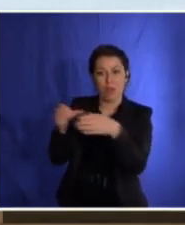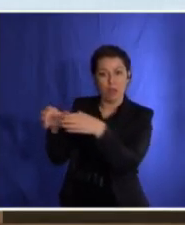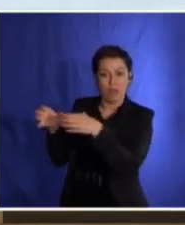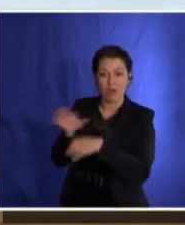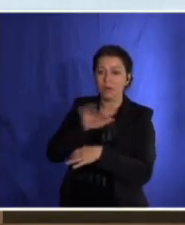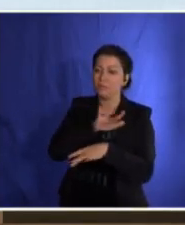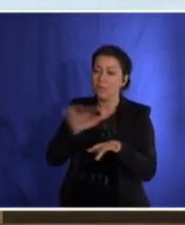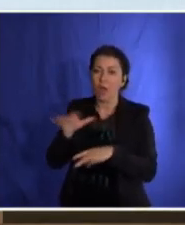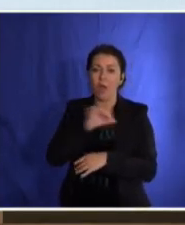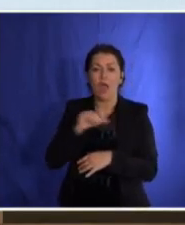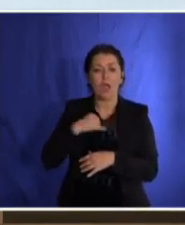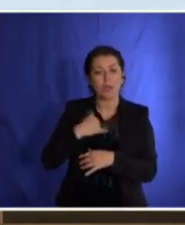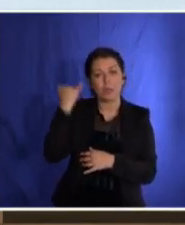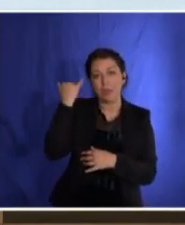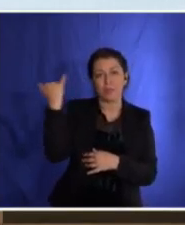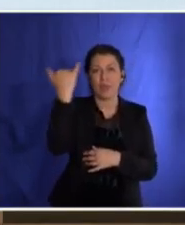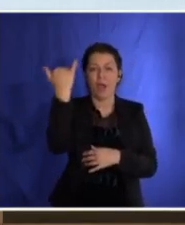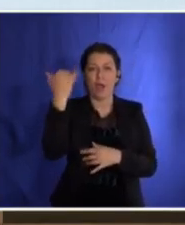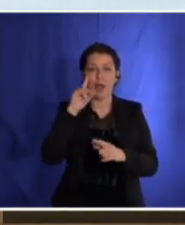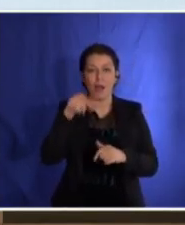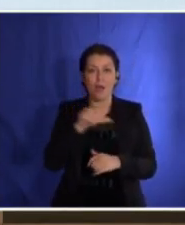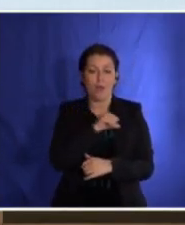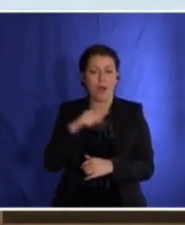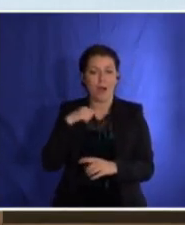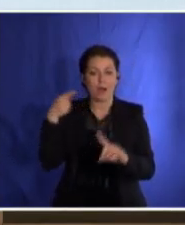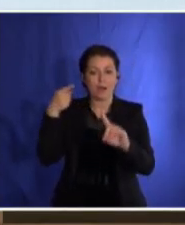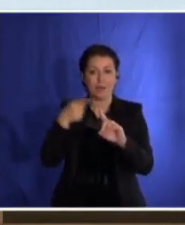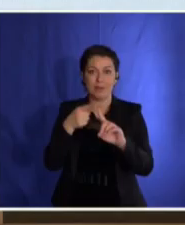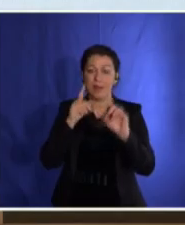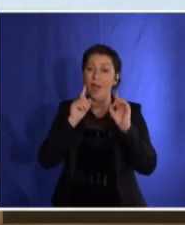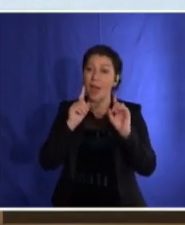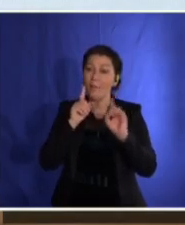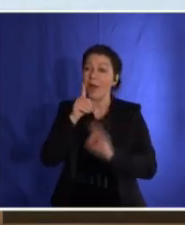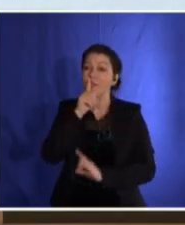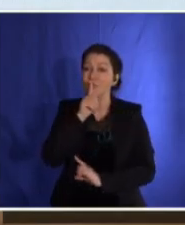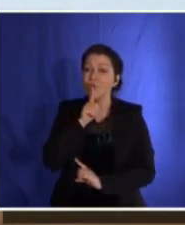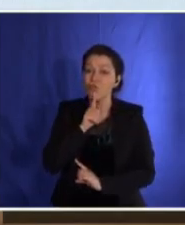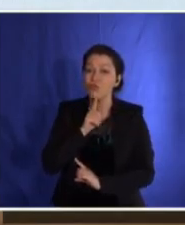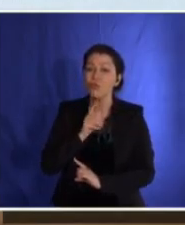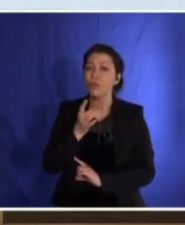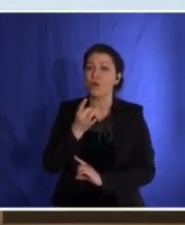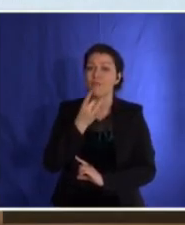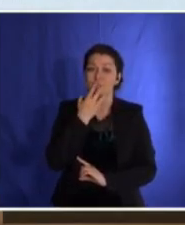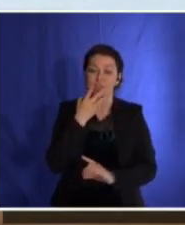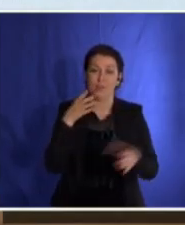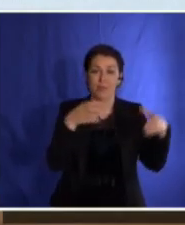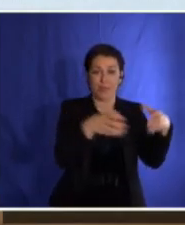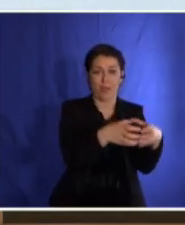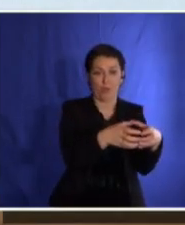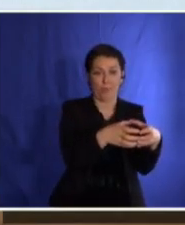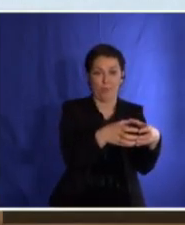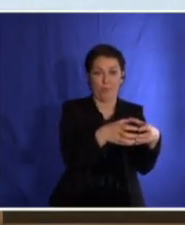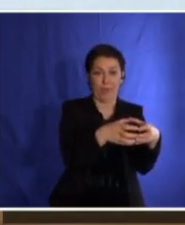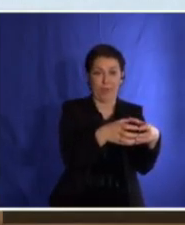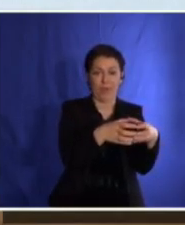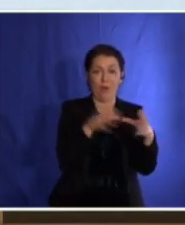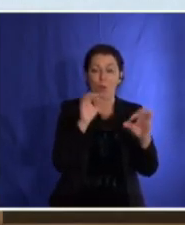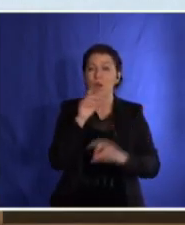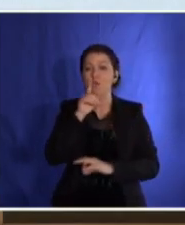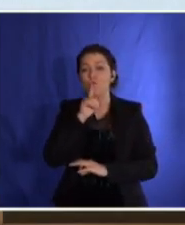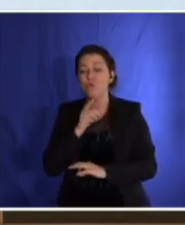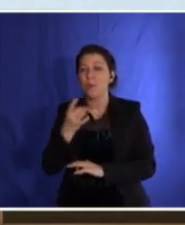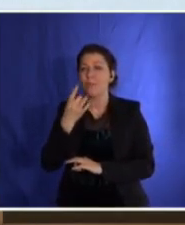ihre Ziele, aber eben nur für eine bestimmte Gruppe und eben nur für einen bestimmten